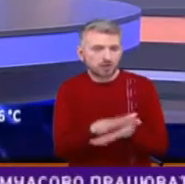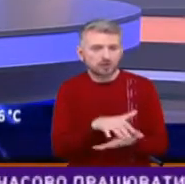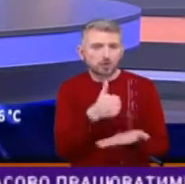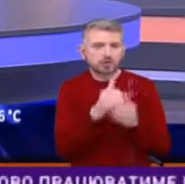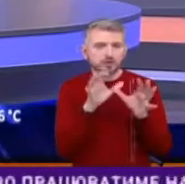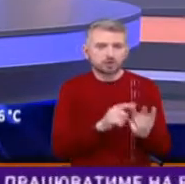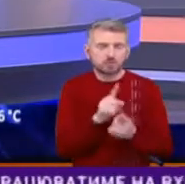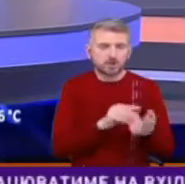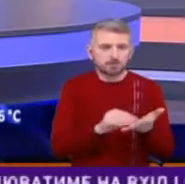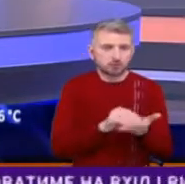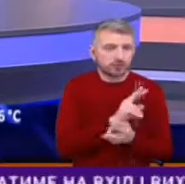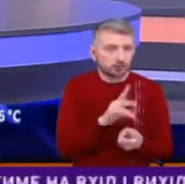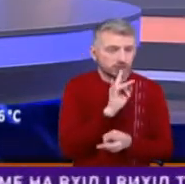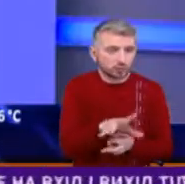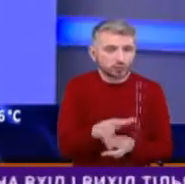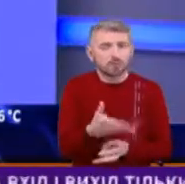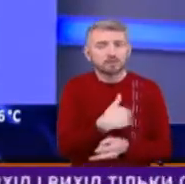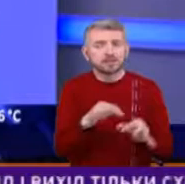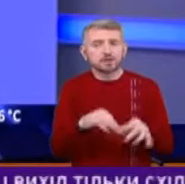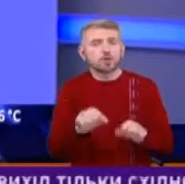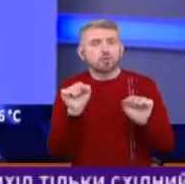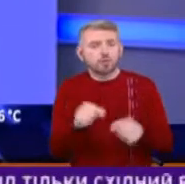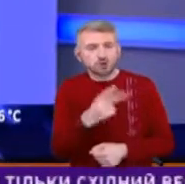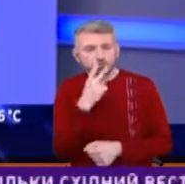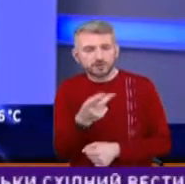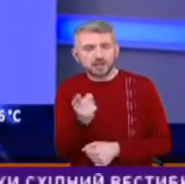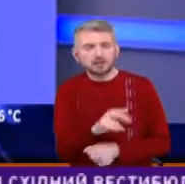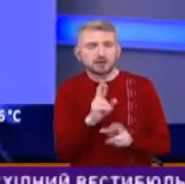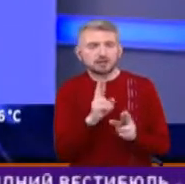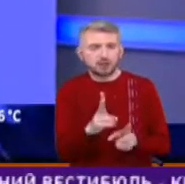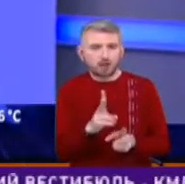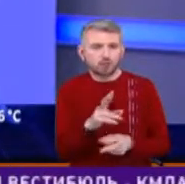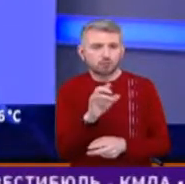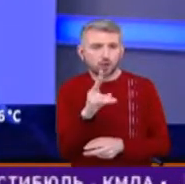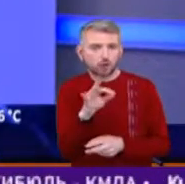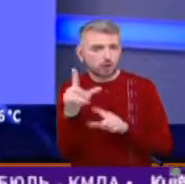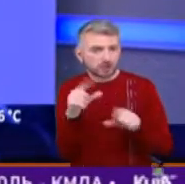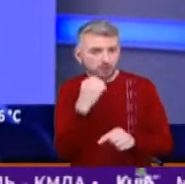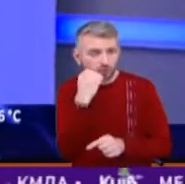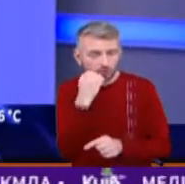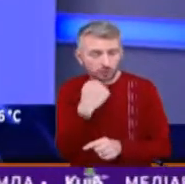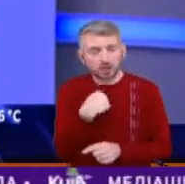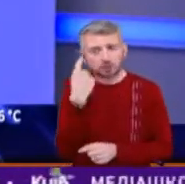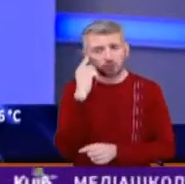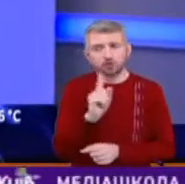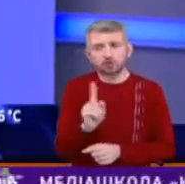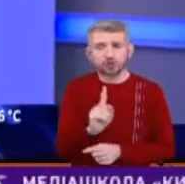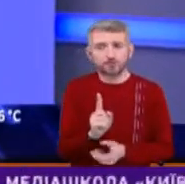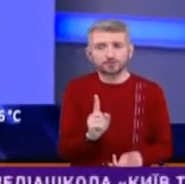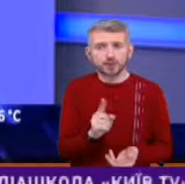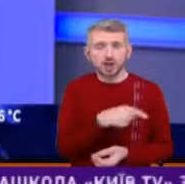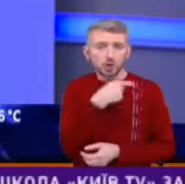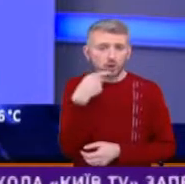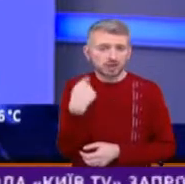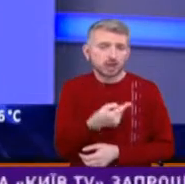буде переписувати. Тому ми, звичайно, можемо дивитися на те, як Бойко їх їде в Москву. Але я думаю, що